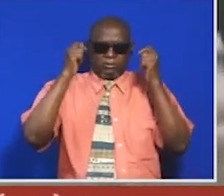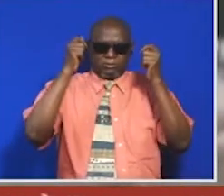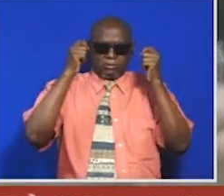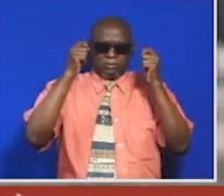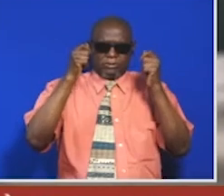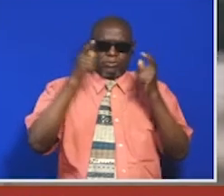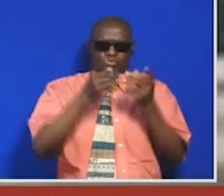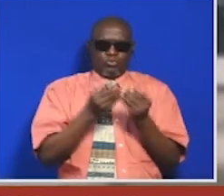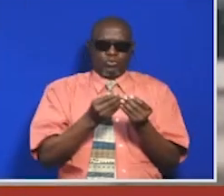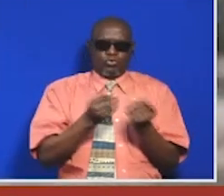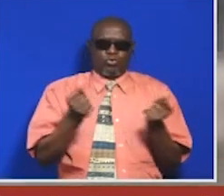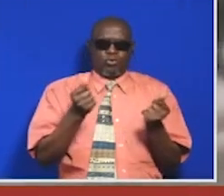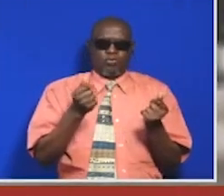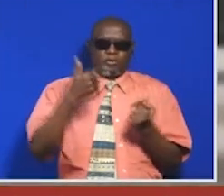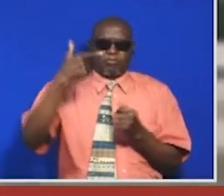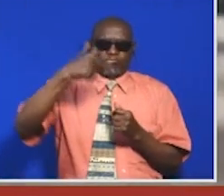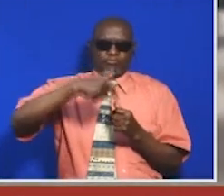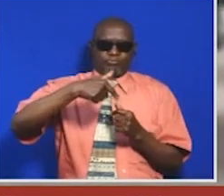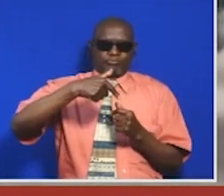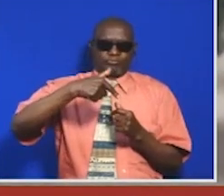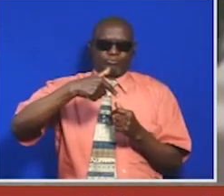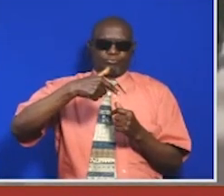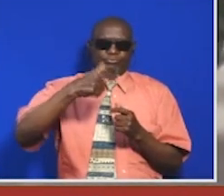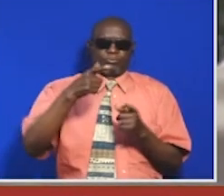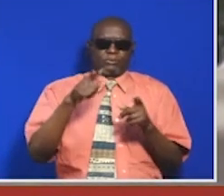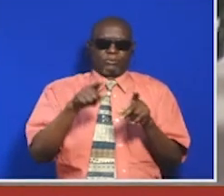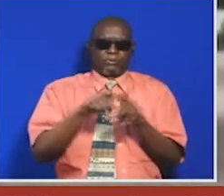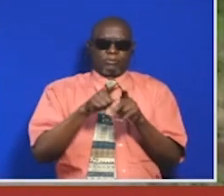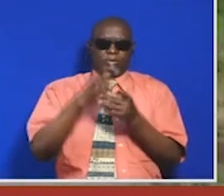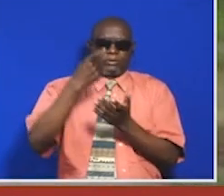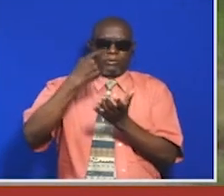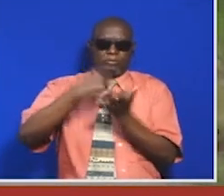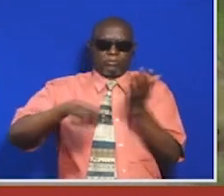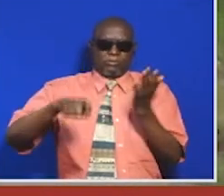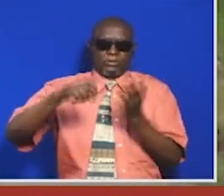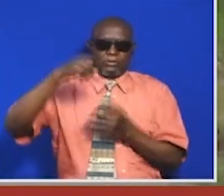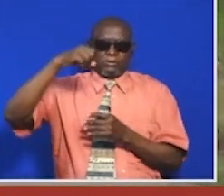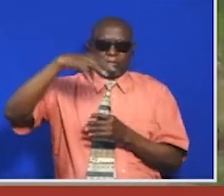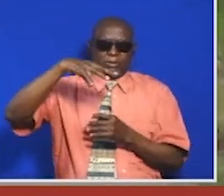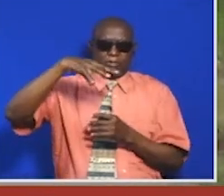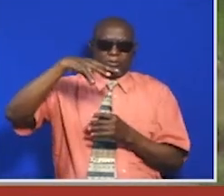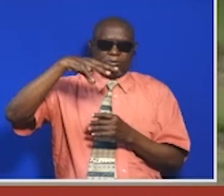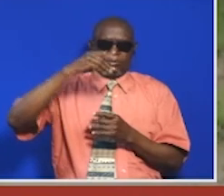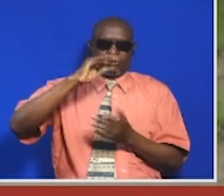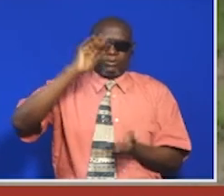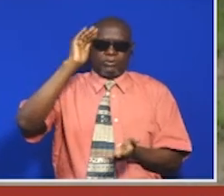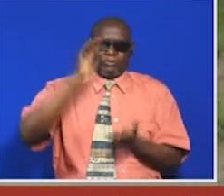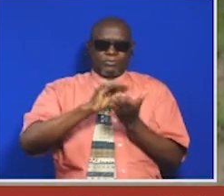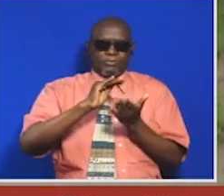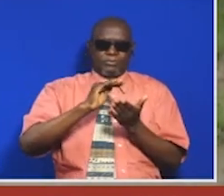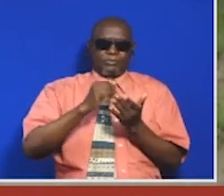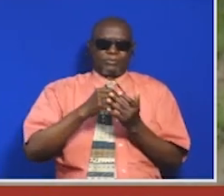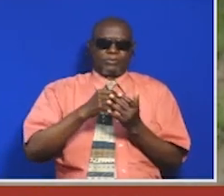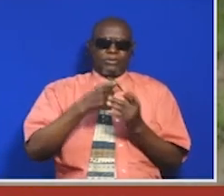la ongezeko la bei ya mafuta, kurejeshwa kwa ushuru wa bei nafuu wa umeme na kupunguzwa kwa ushuru wa uagizaji wa